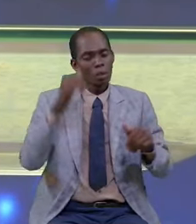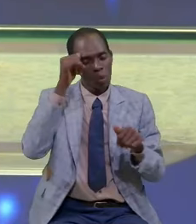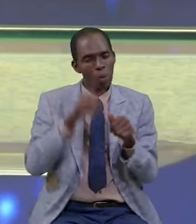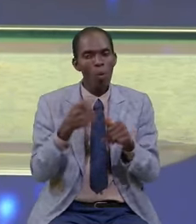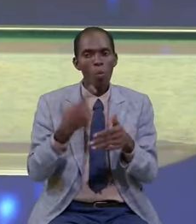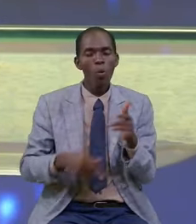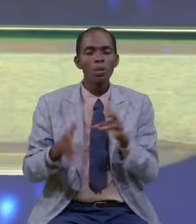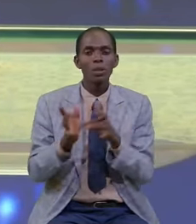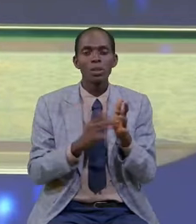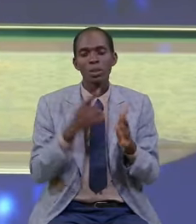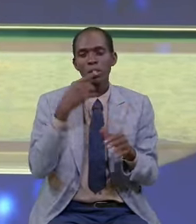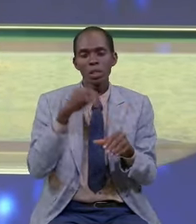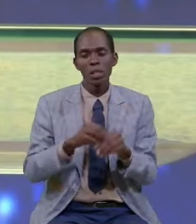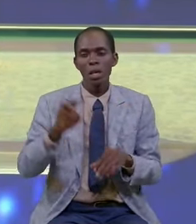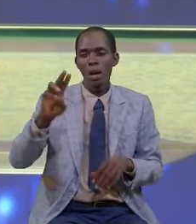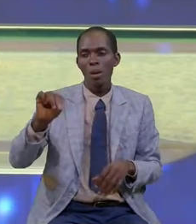En